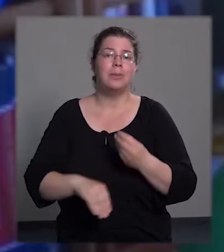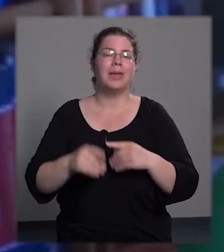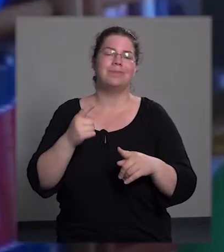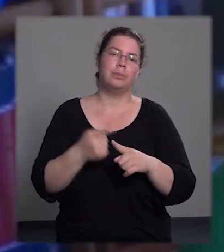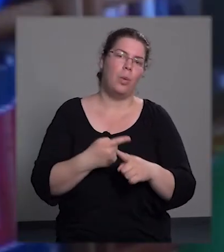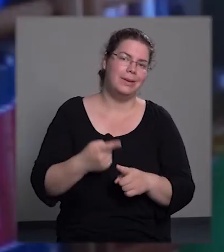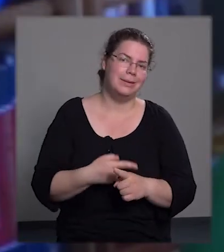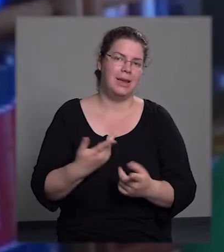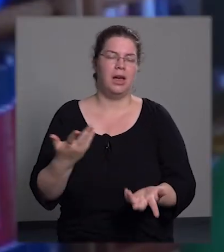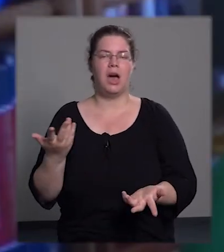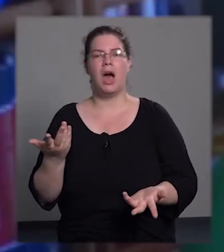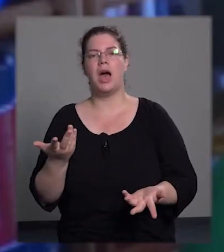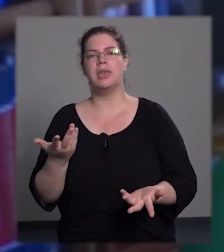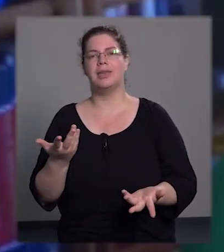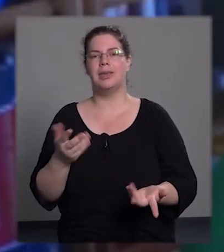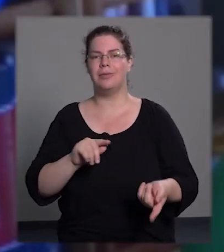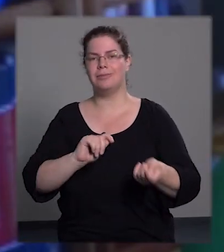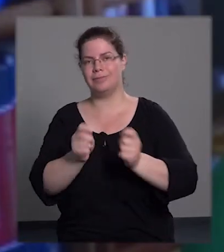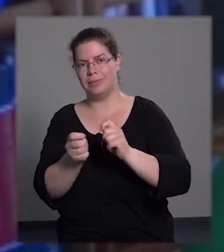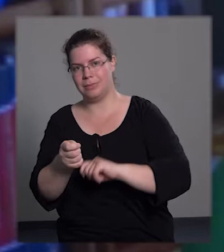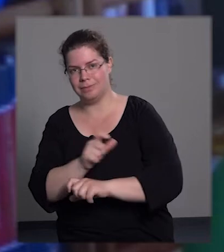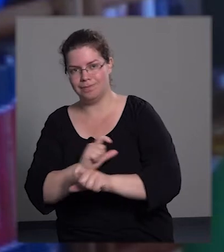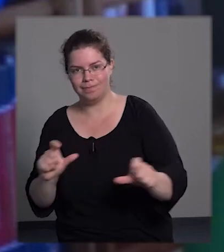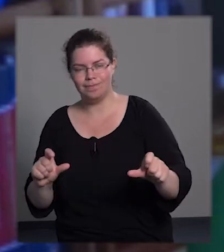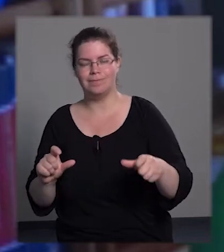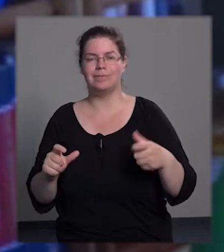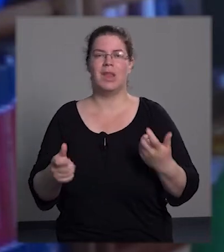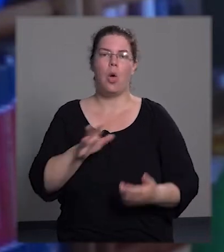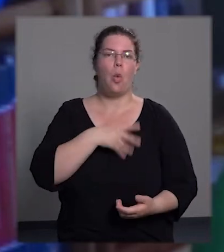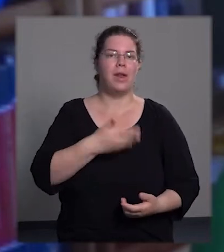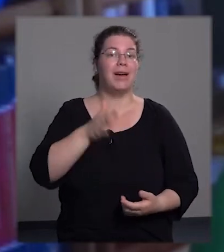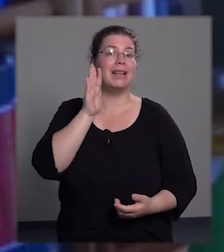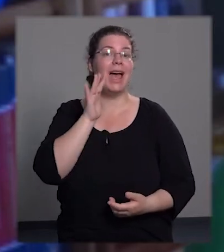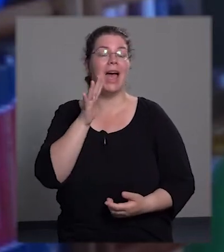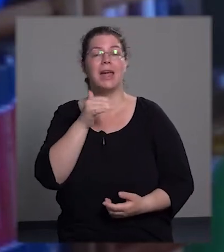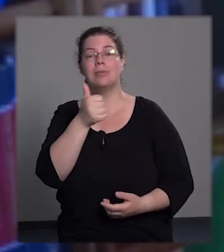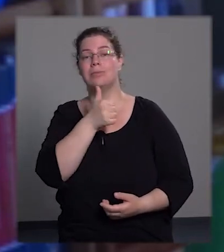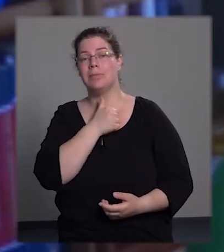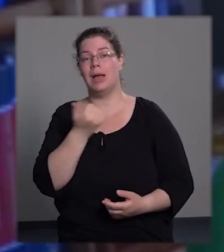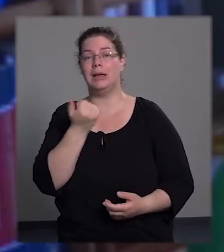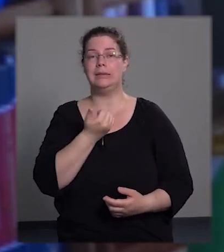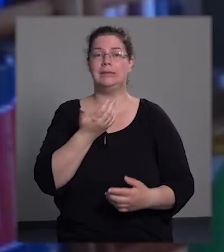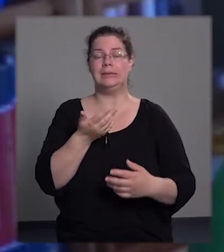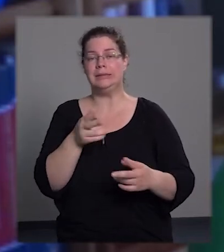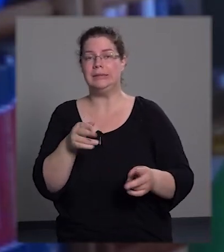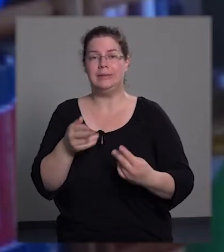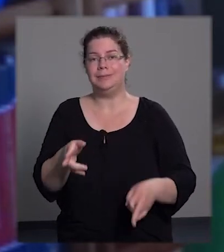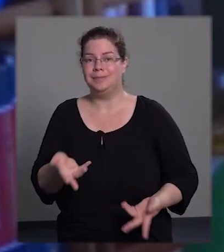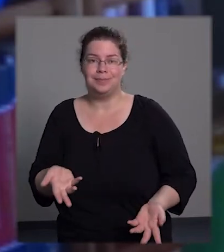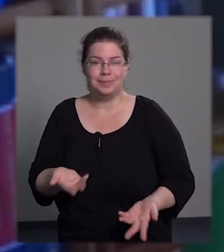politikai színeváltozások miatt Horváth Árpád teljesen ellehetetlenült, Debrecenben meg is